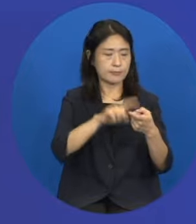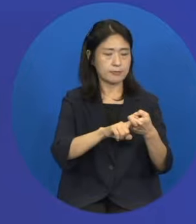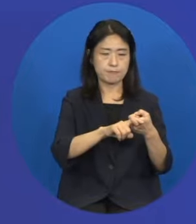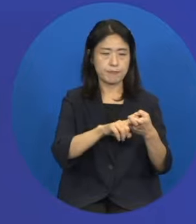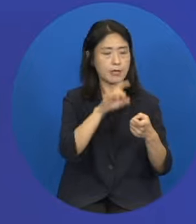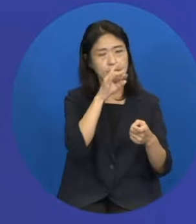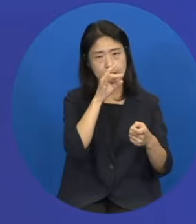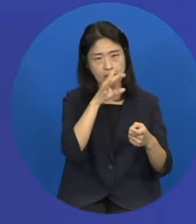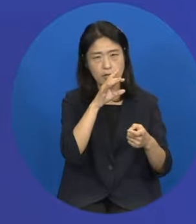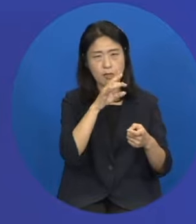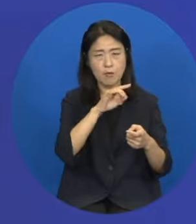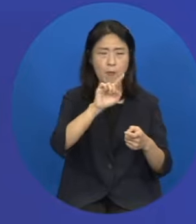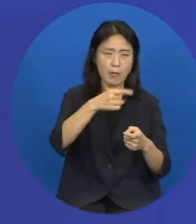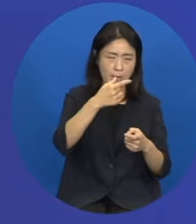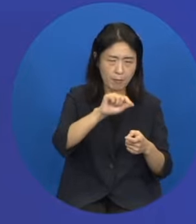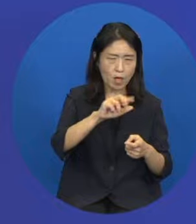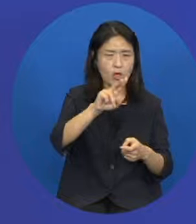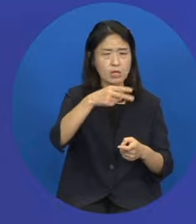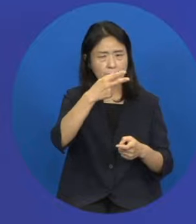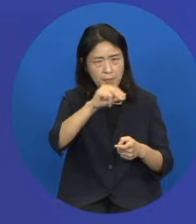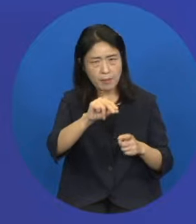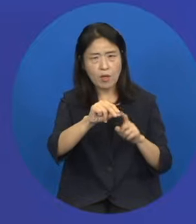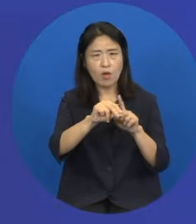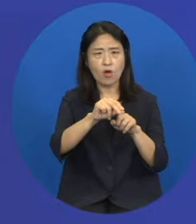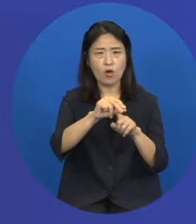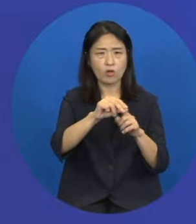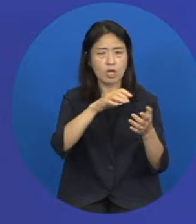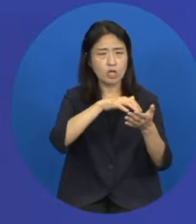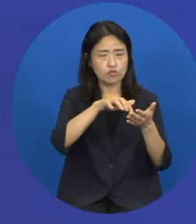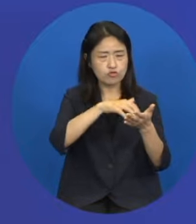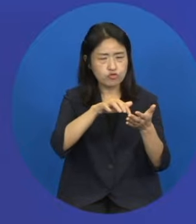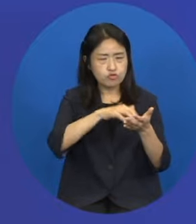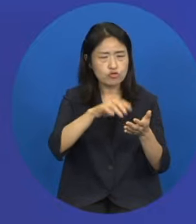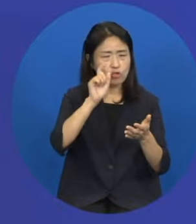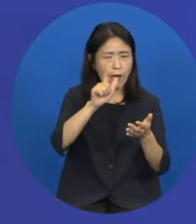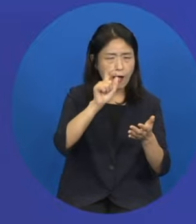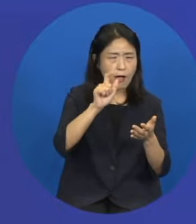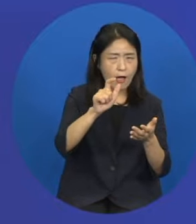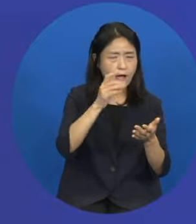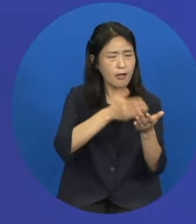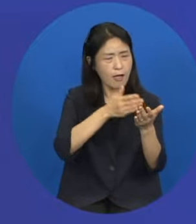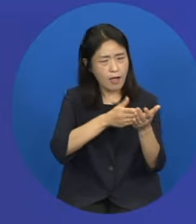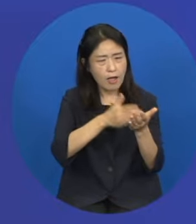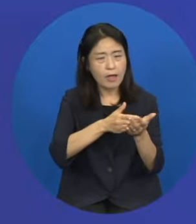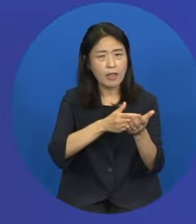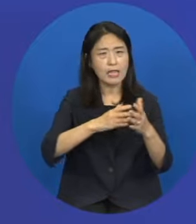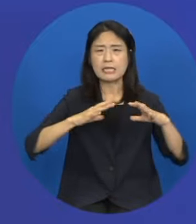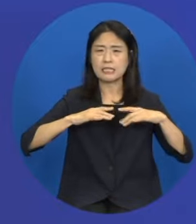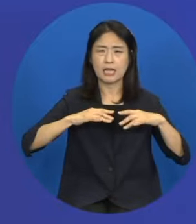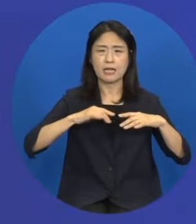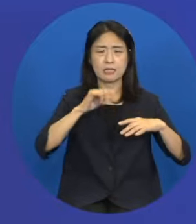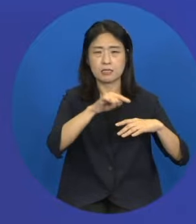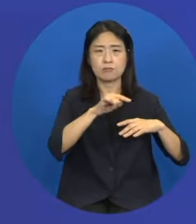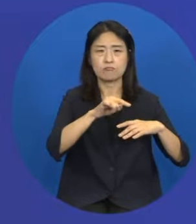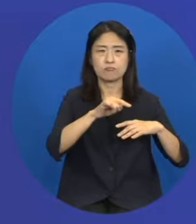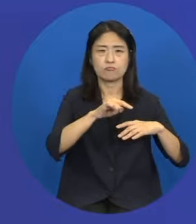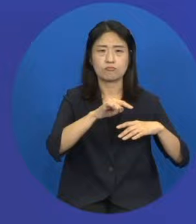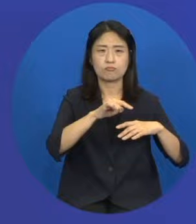100만 명, 200만 명 숫자를 강조하거나 자랑하거나 의지하는 것은 전혀 성경적이지는